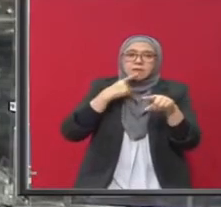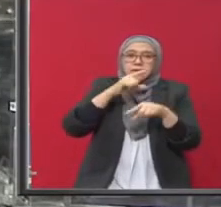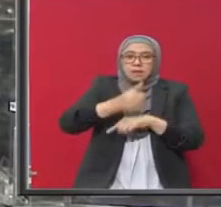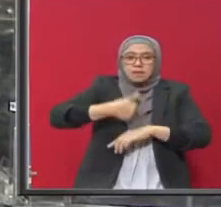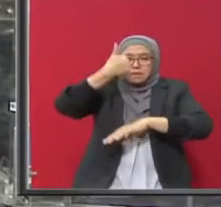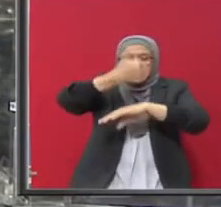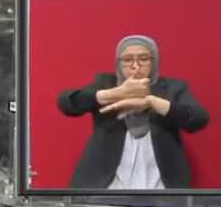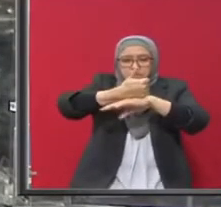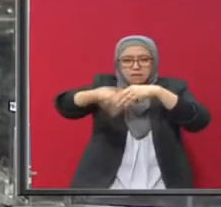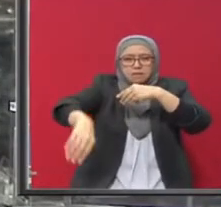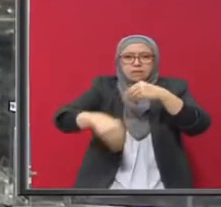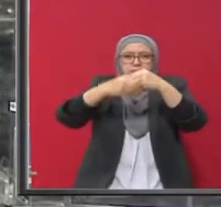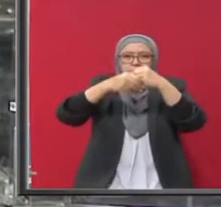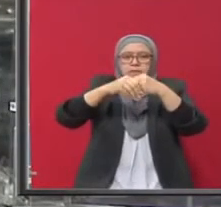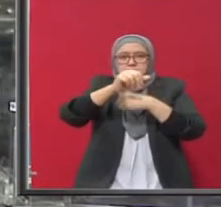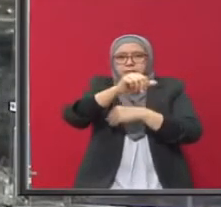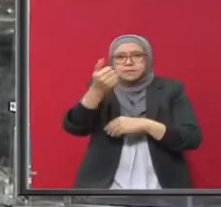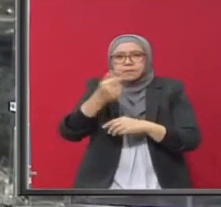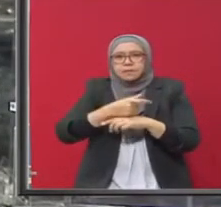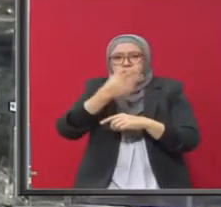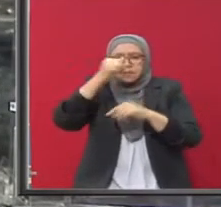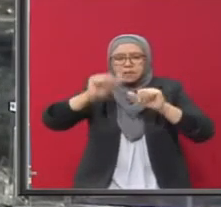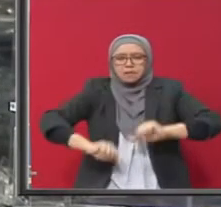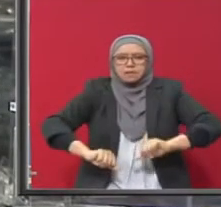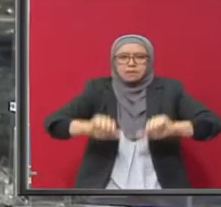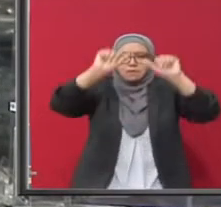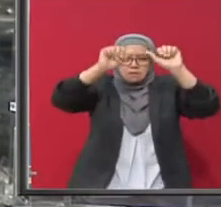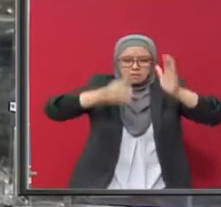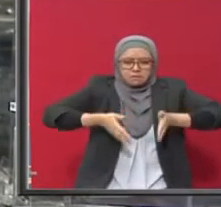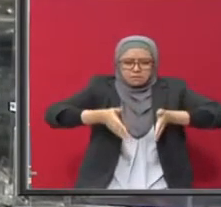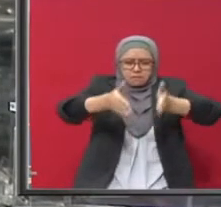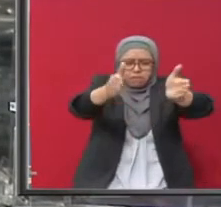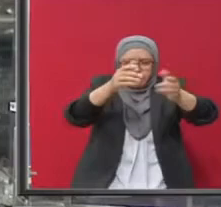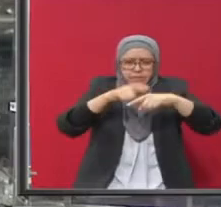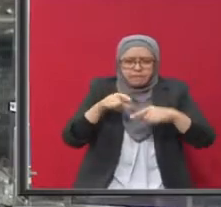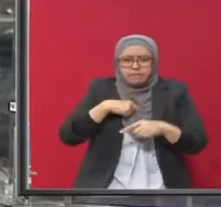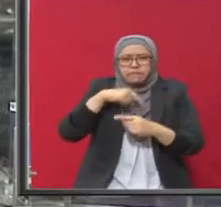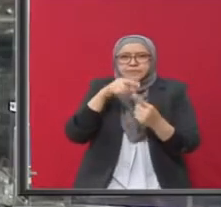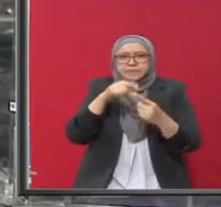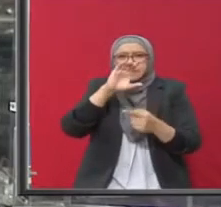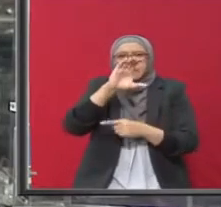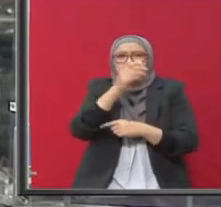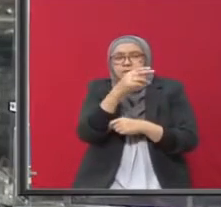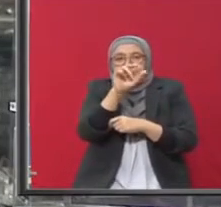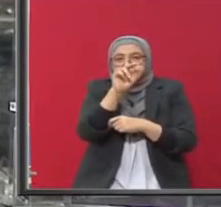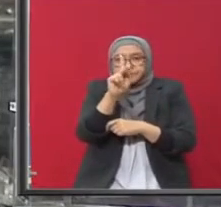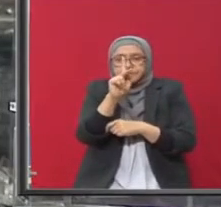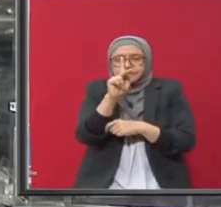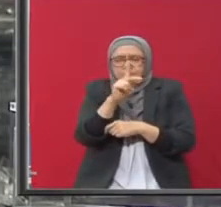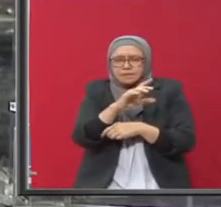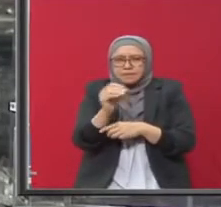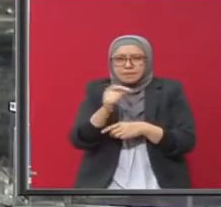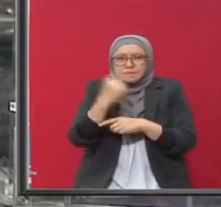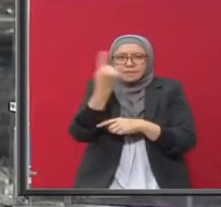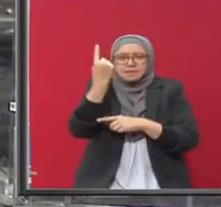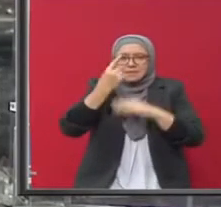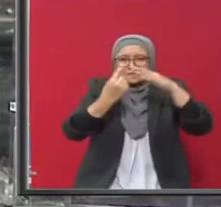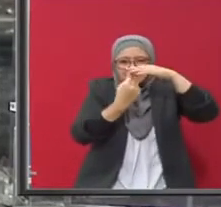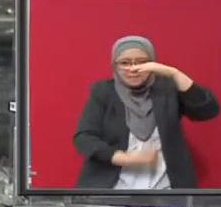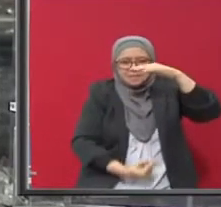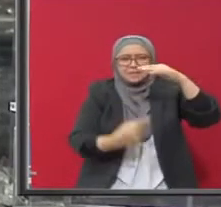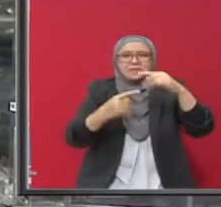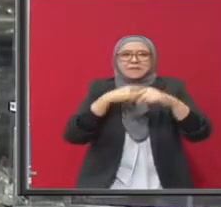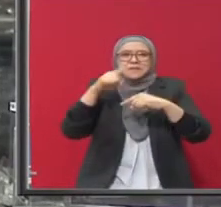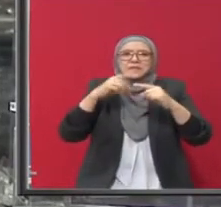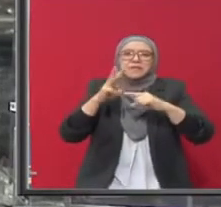Langkap dan akhir sekali menaikkan aras jalan Kampung Gontrap ke Calok Kedai yang sering ditenggelam apabila